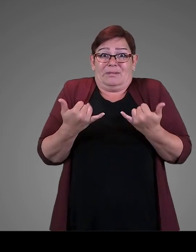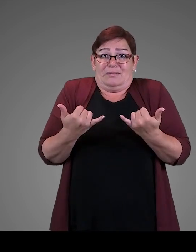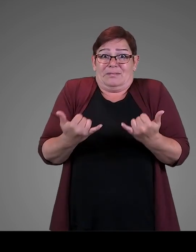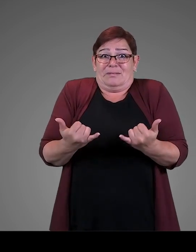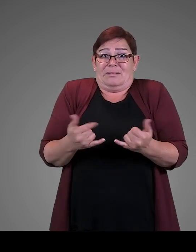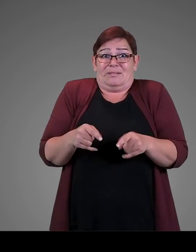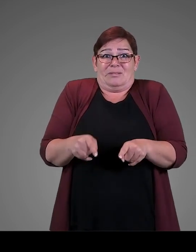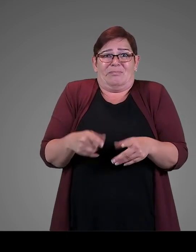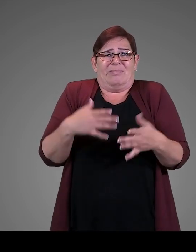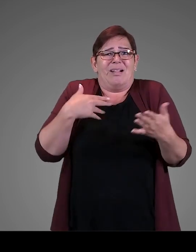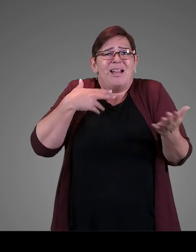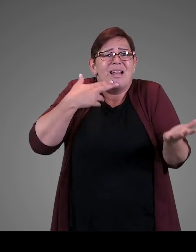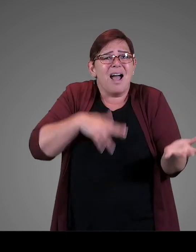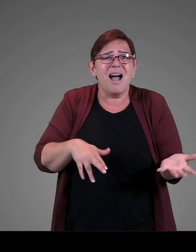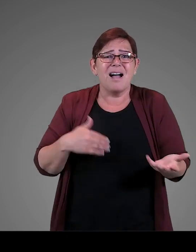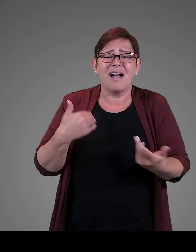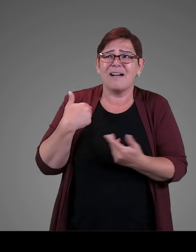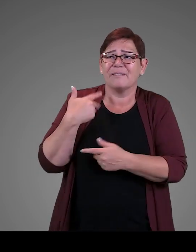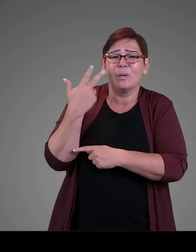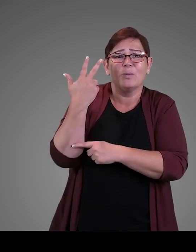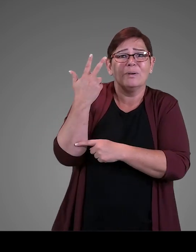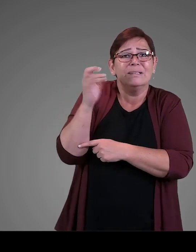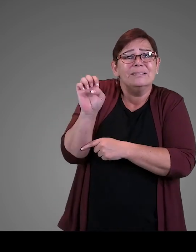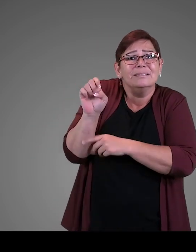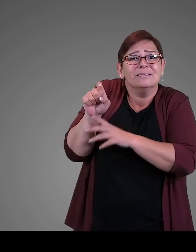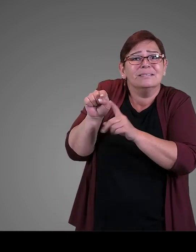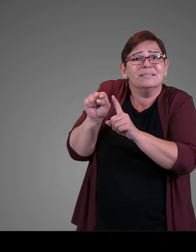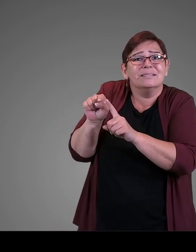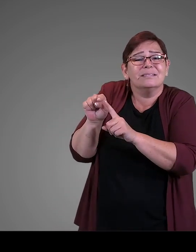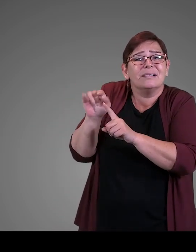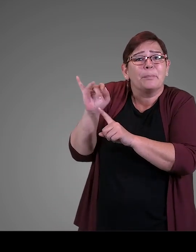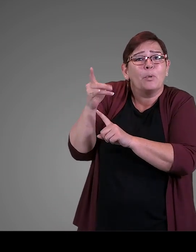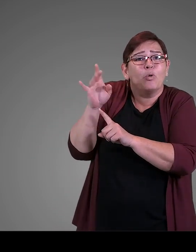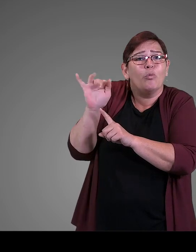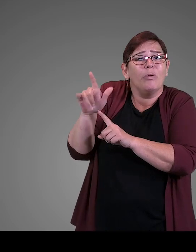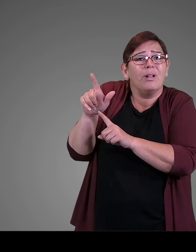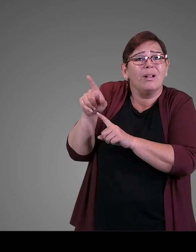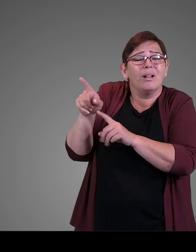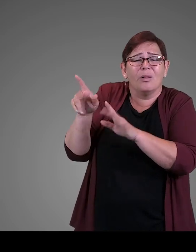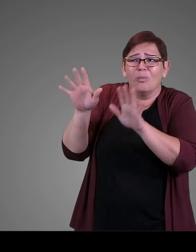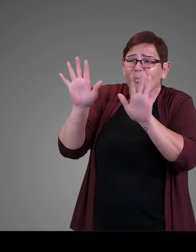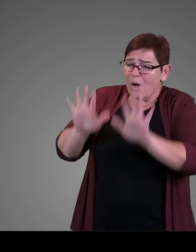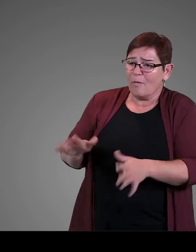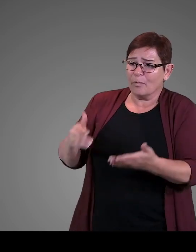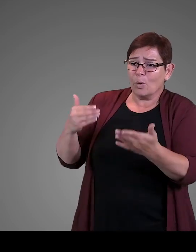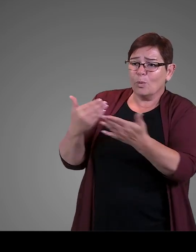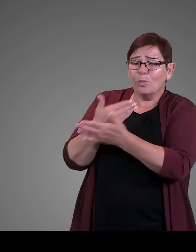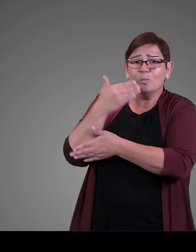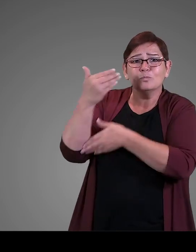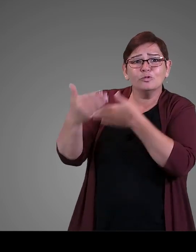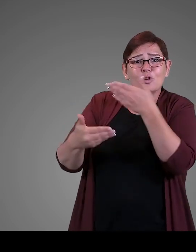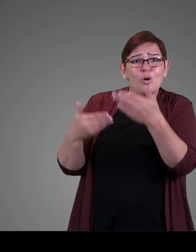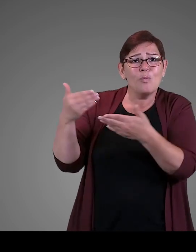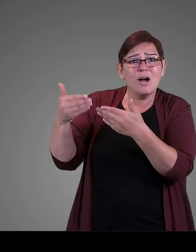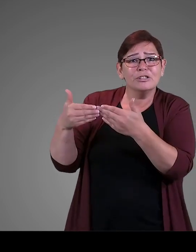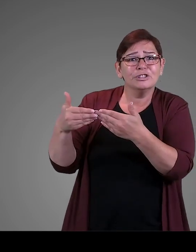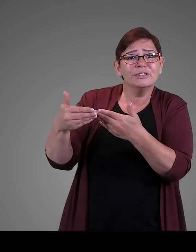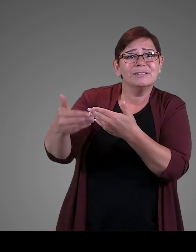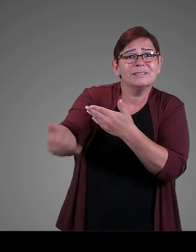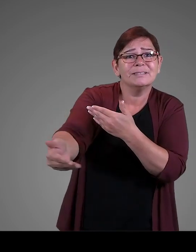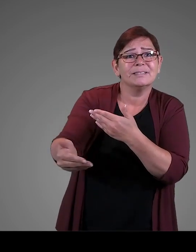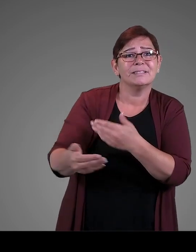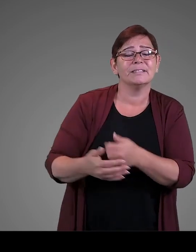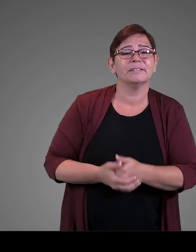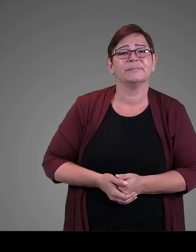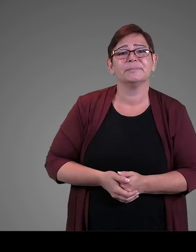chance au Troisième impérial d'avoir une merveilleuse relève. Alors, je suis plus capable de parler, je suis trop émotive, je suis désolée.